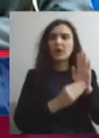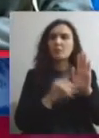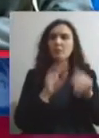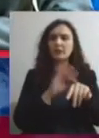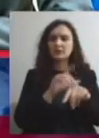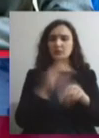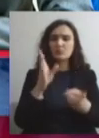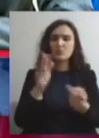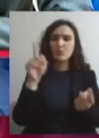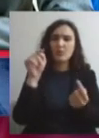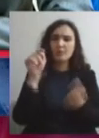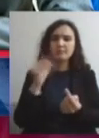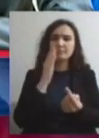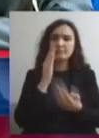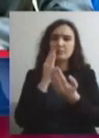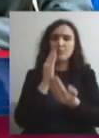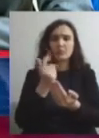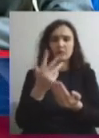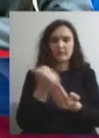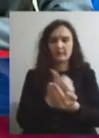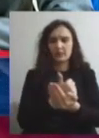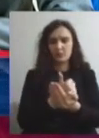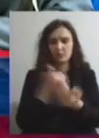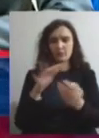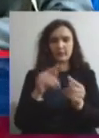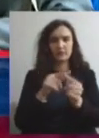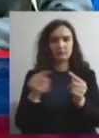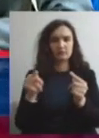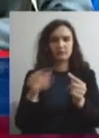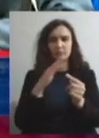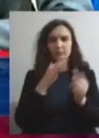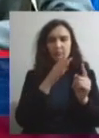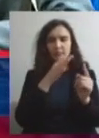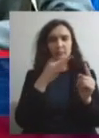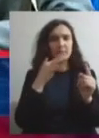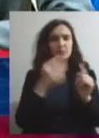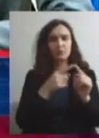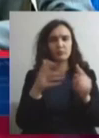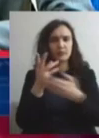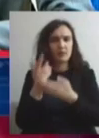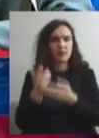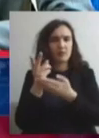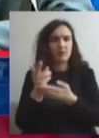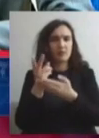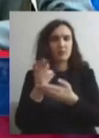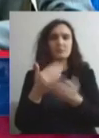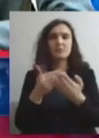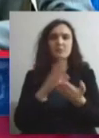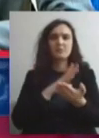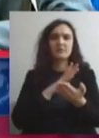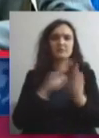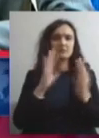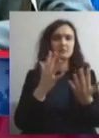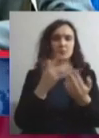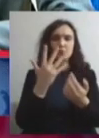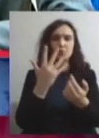რომლებსაც უკვე რამდენიმე კვირის და საკმაოდ დიდი პერიოდის გატარება უწევთ სტაციონარში, მაგალითად ქონდა შემთხვევები, როდესაც 5